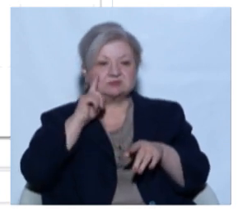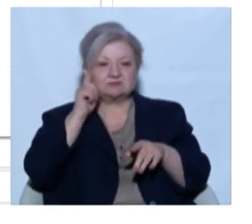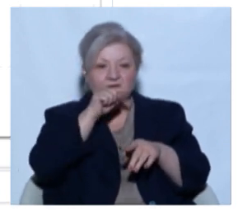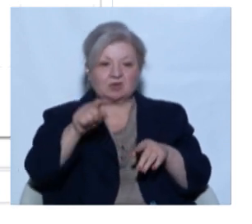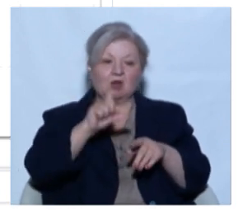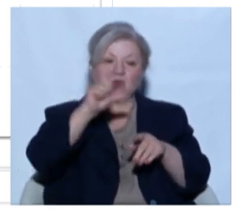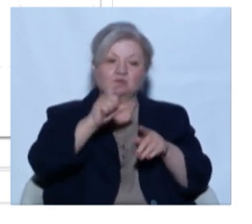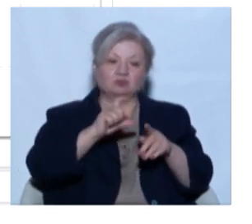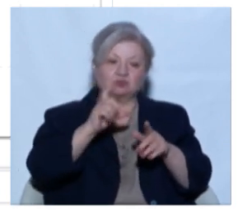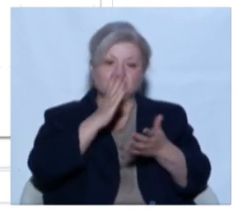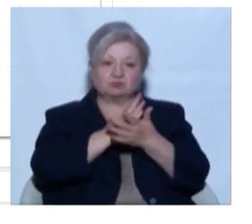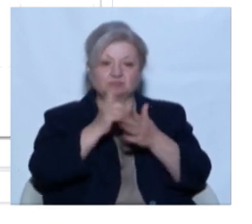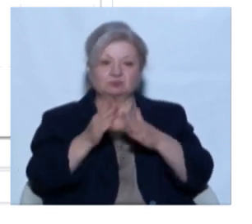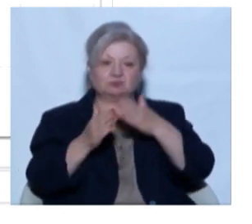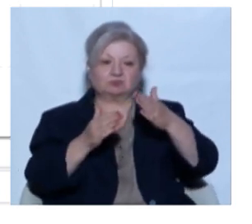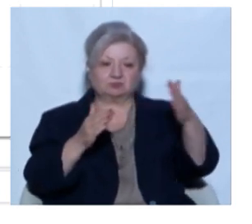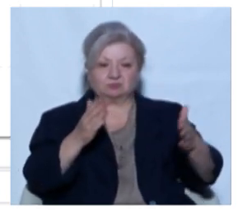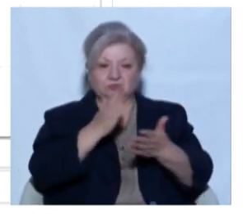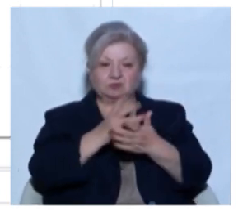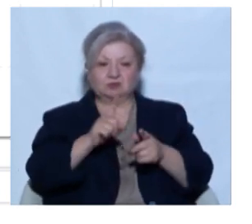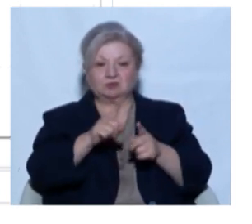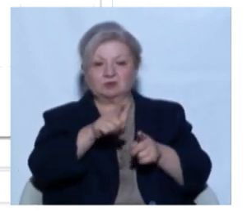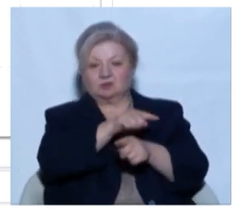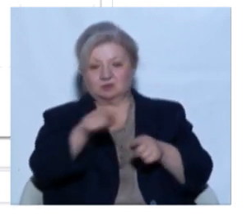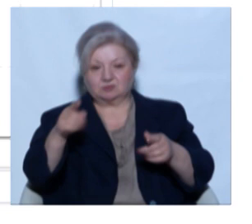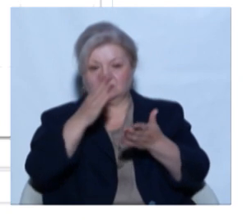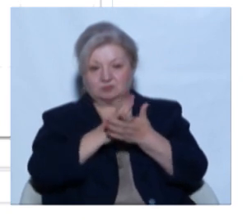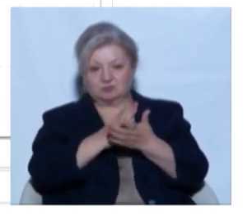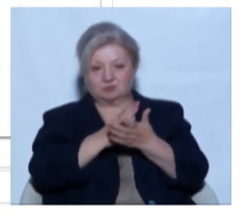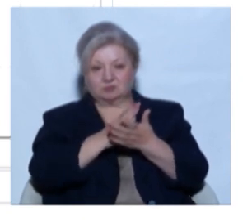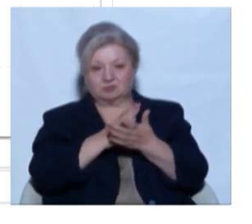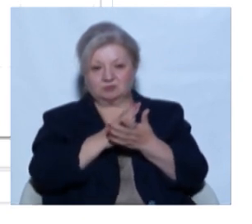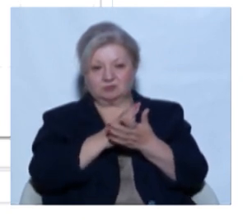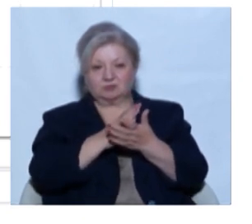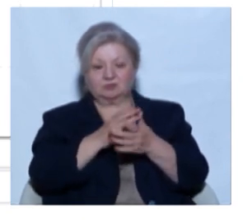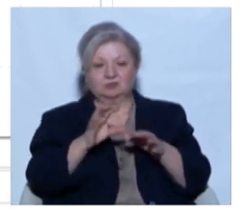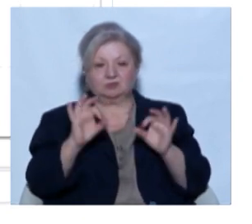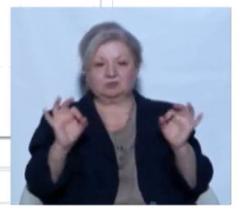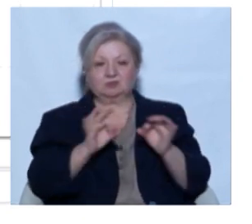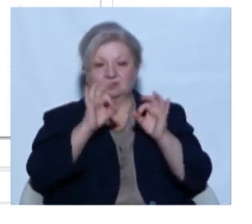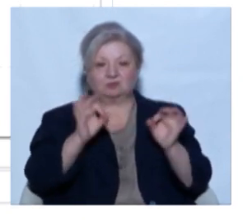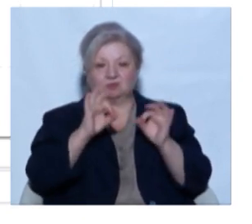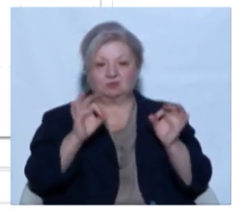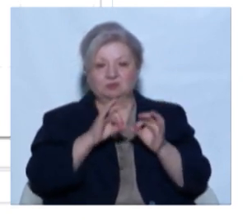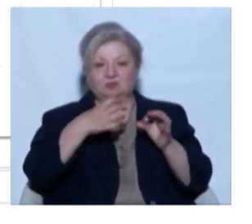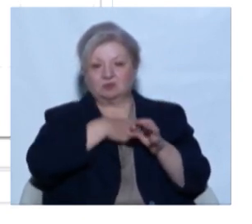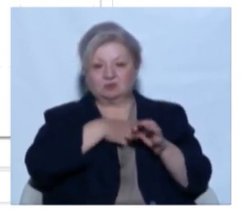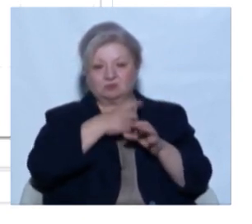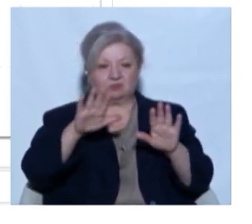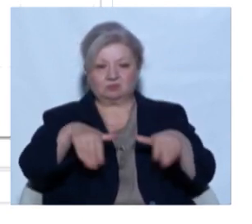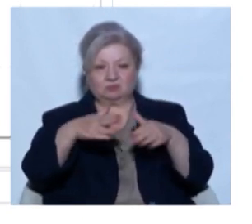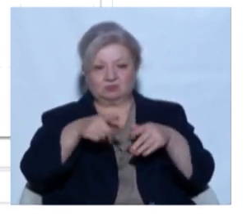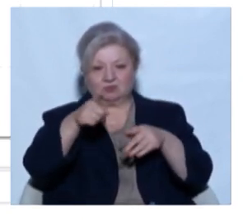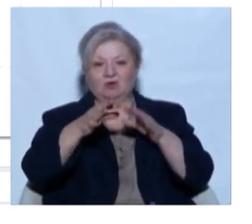გადაადგილების მართობულად ლურჯი ვექტორი. ვინაიდან ძალა, რომელიც გადაადგილების მართობულად მოქმედებს, არავითარ როლს არ